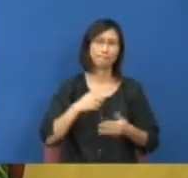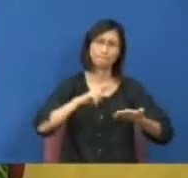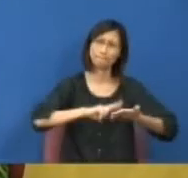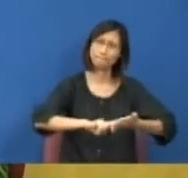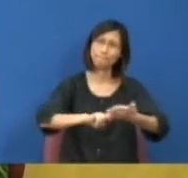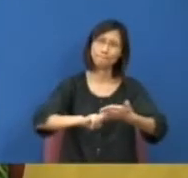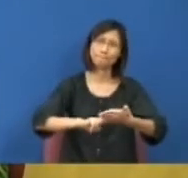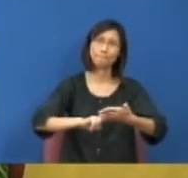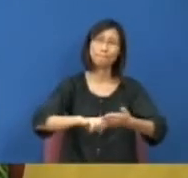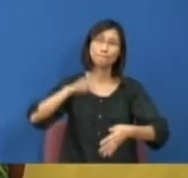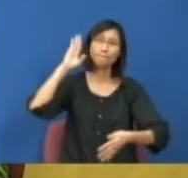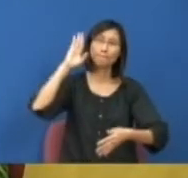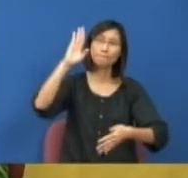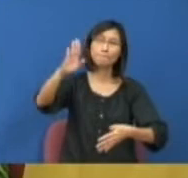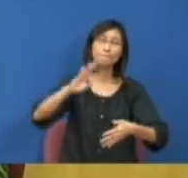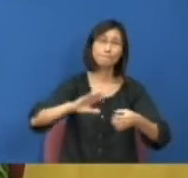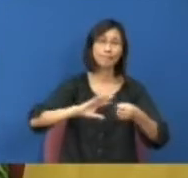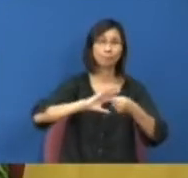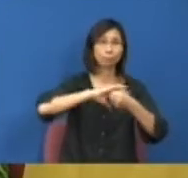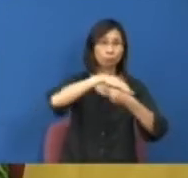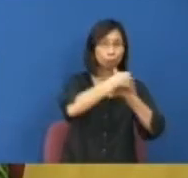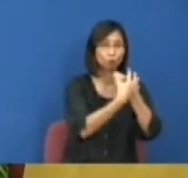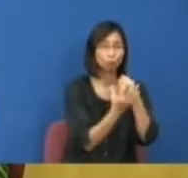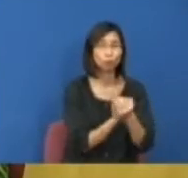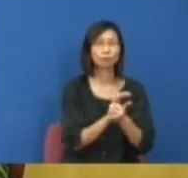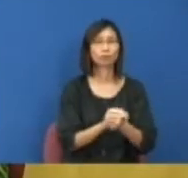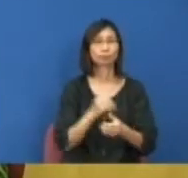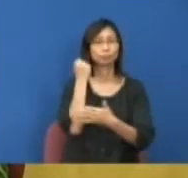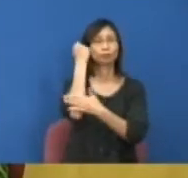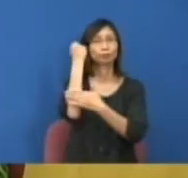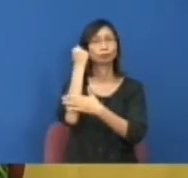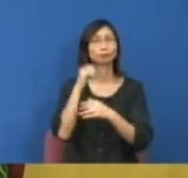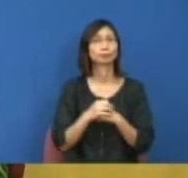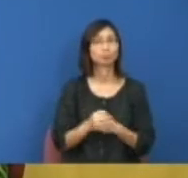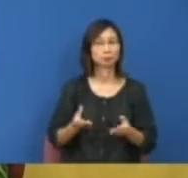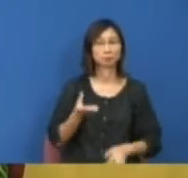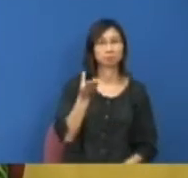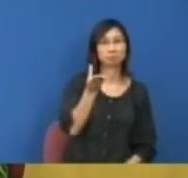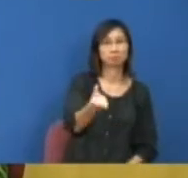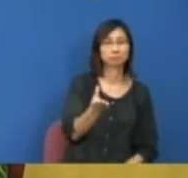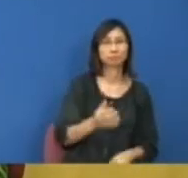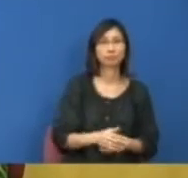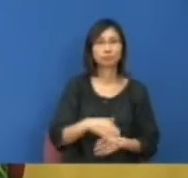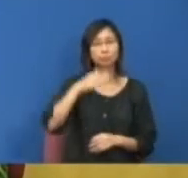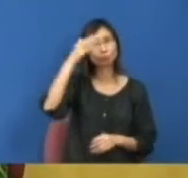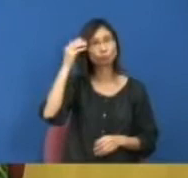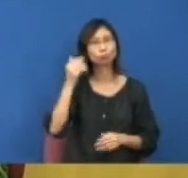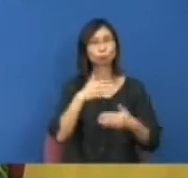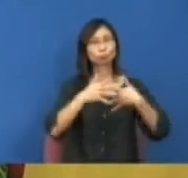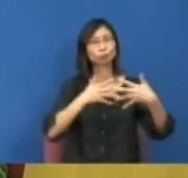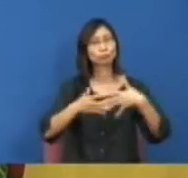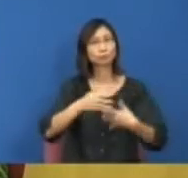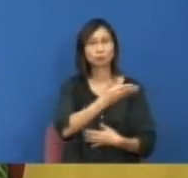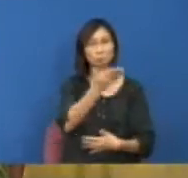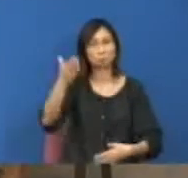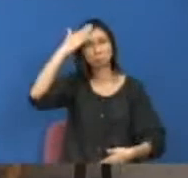日後整個全球歷史裏邊一啲即係重大革命咧，即係提供咗好多一啲即係啟發啦。 咁呢個當然係